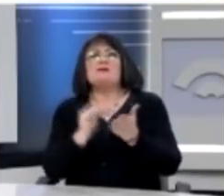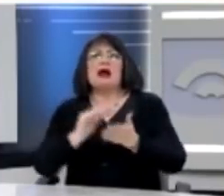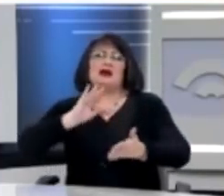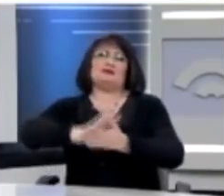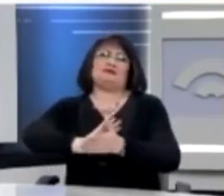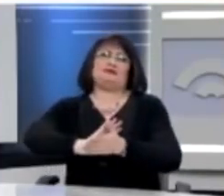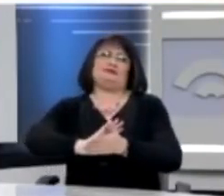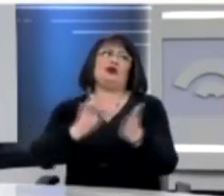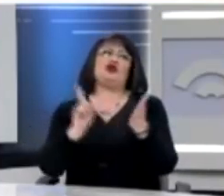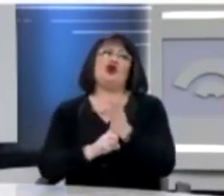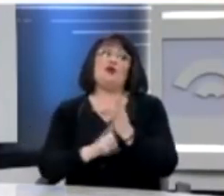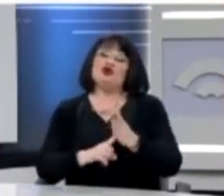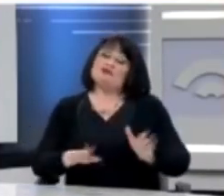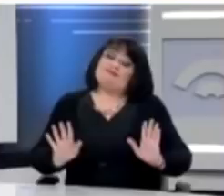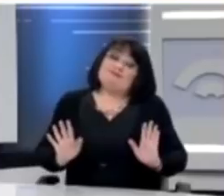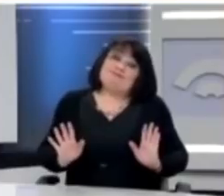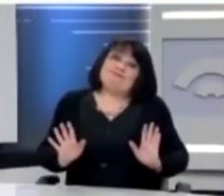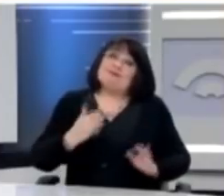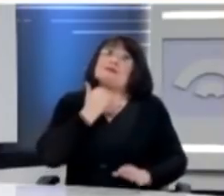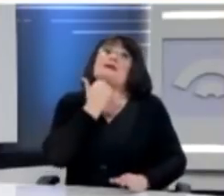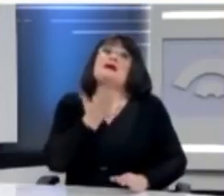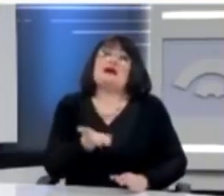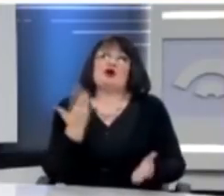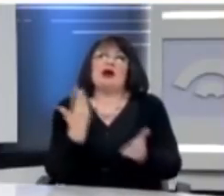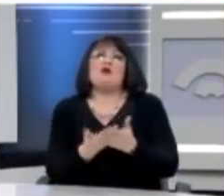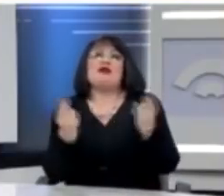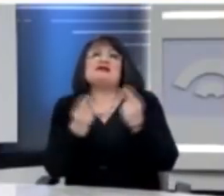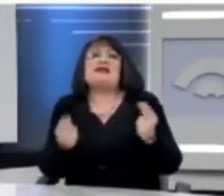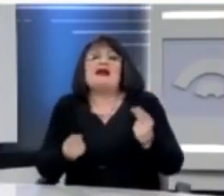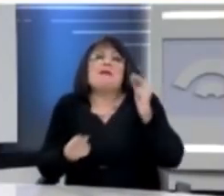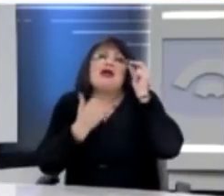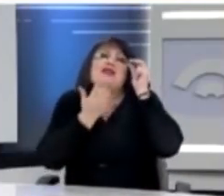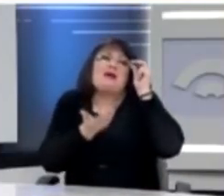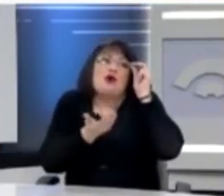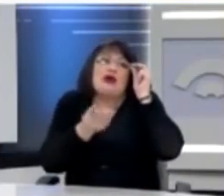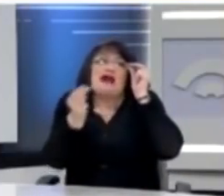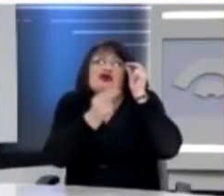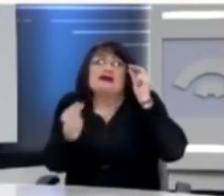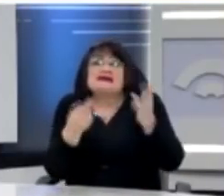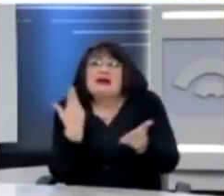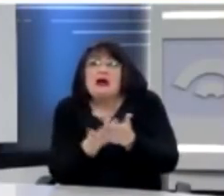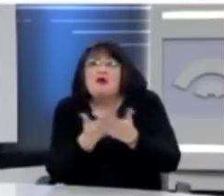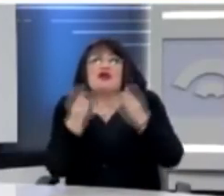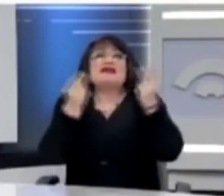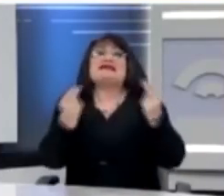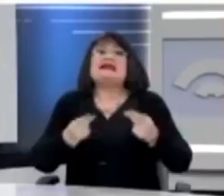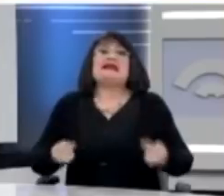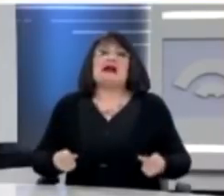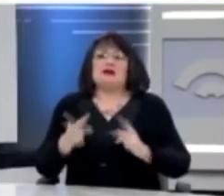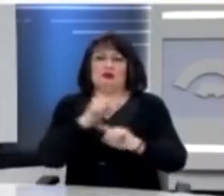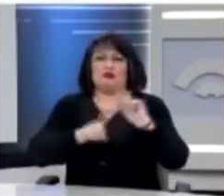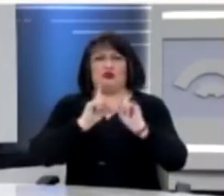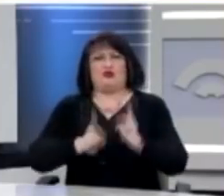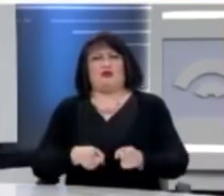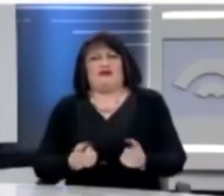νομοθετικό πλαίσιο και στην περιβόητη τεκμηρίωση. Τι σημαίνει αλήθεια τεκμηρίωση? Ποιος την